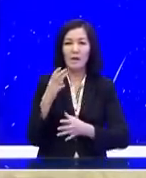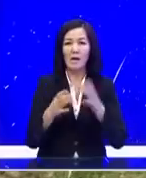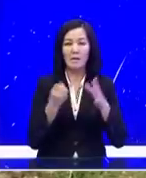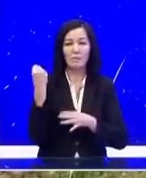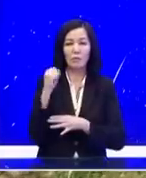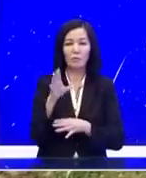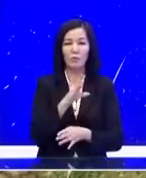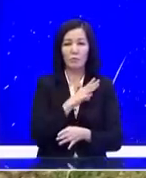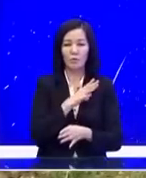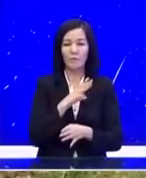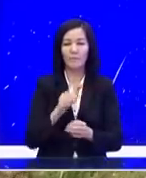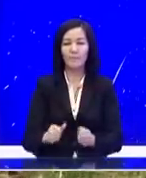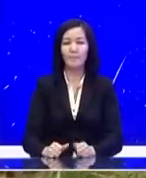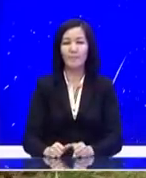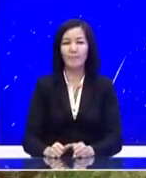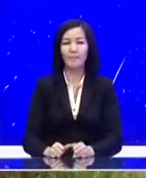келген.